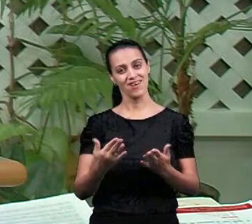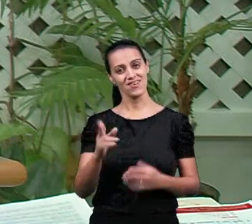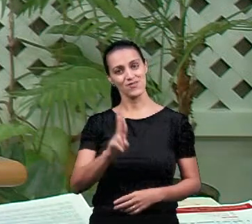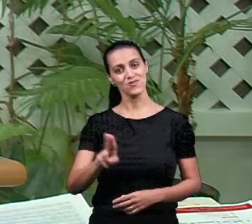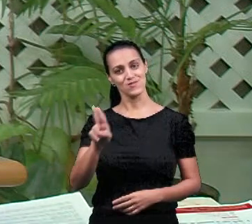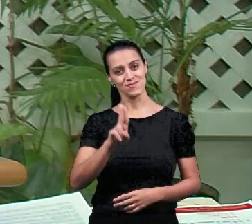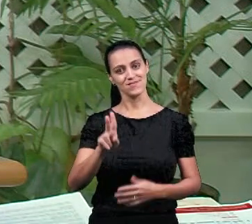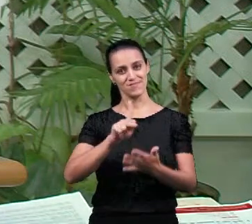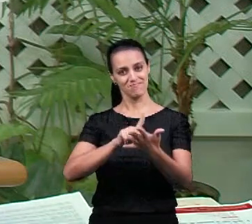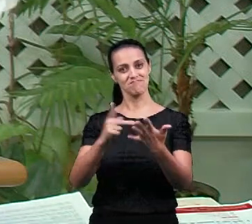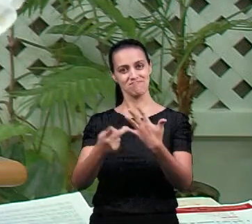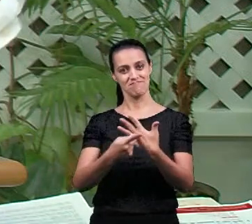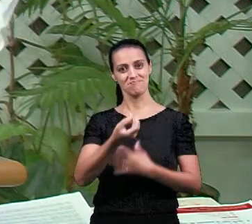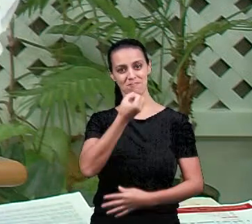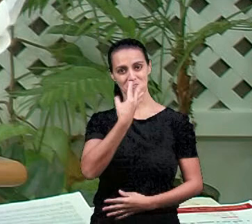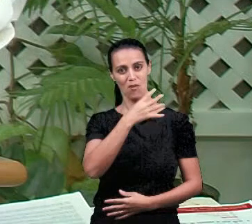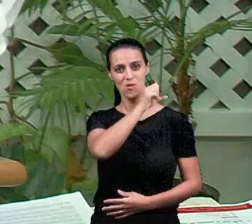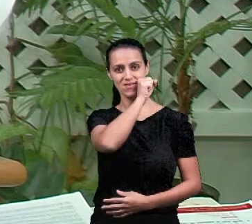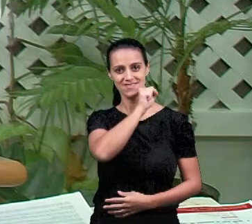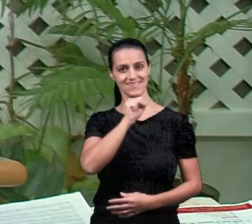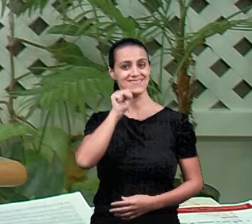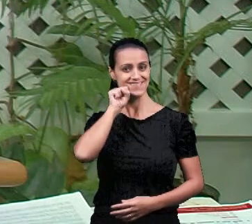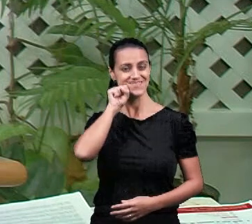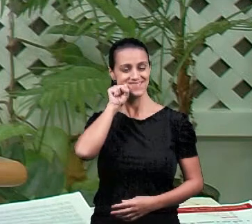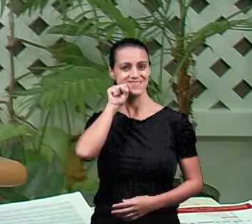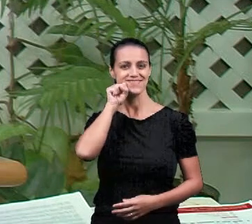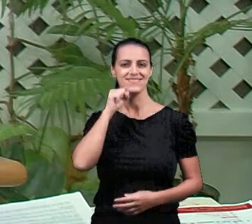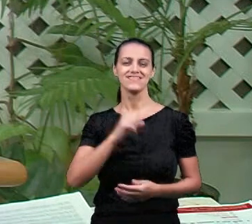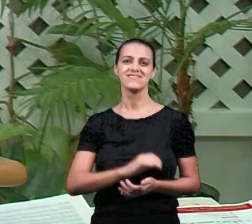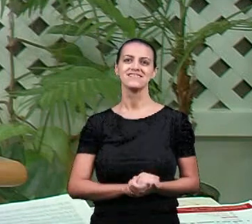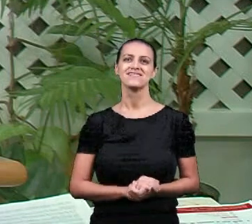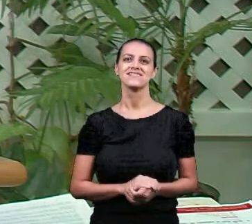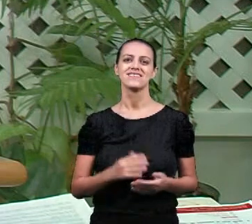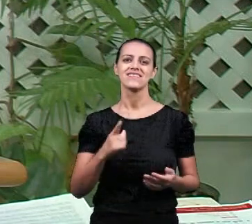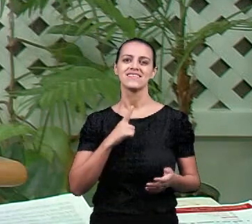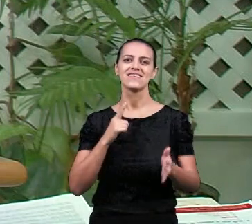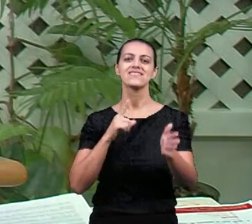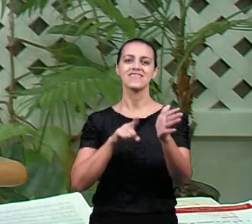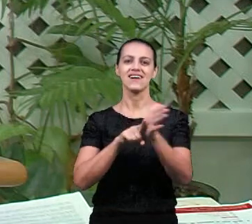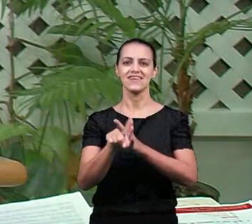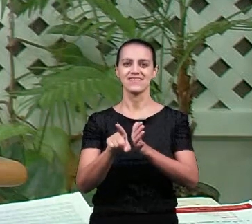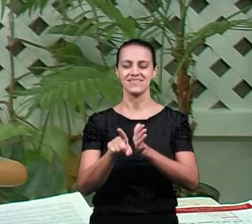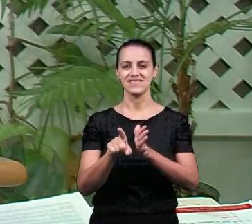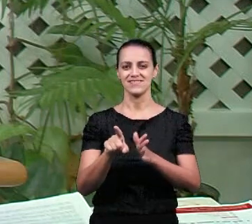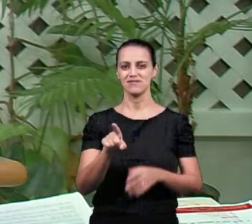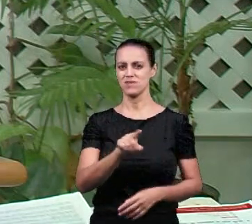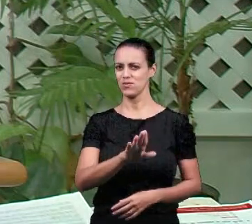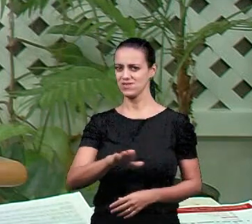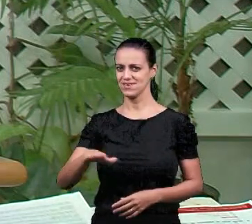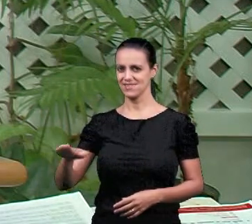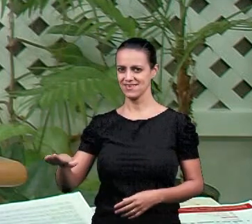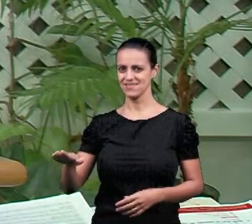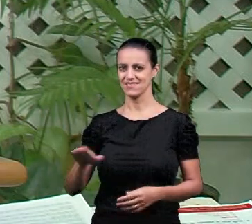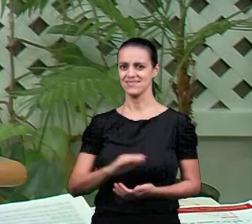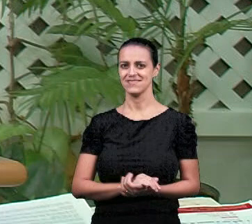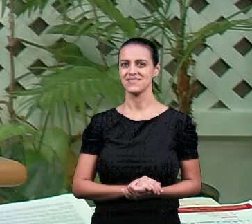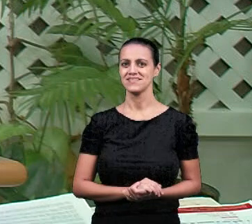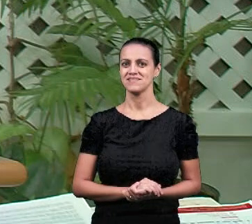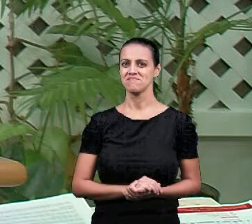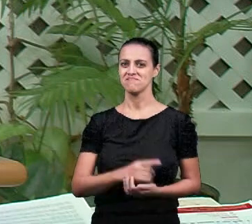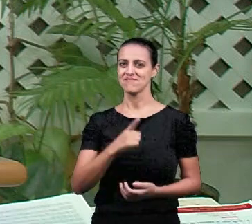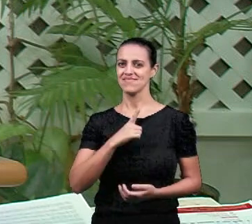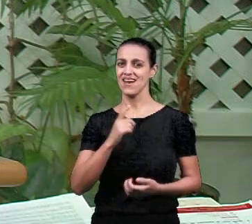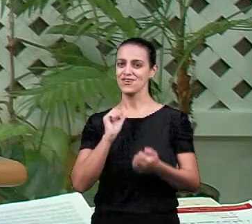nous retenir ici à la parabole du bon samaritain. Ça a été la question qui a été posée pour les enfants,